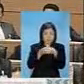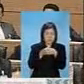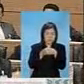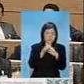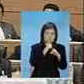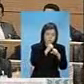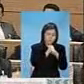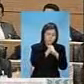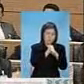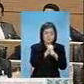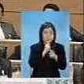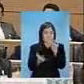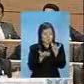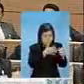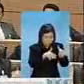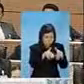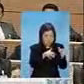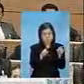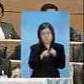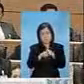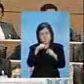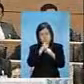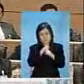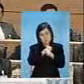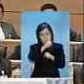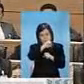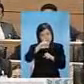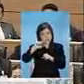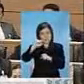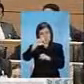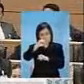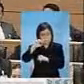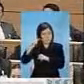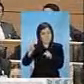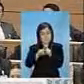ฐจะเป็นนายมีนายมานายกานายไก่ก็มีโอกาสถูกร้อง